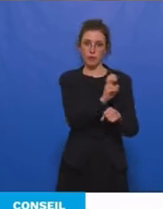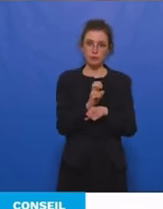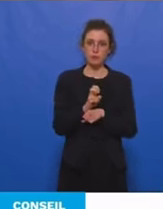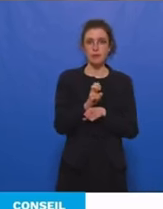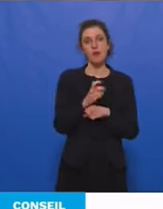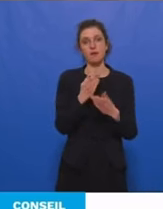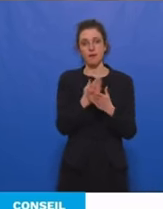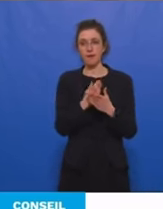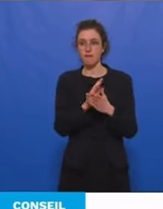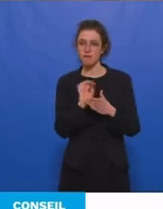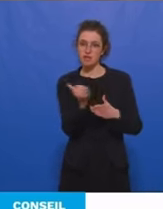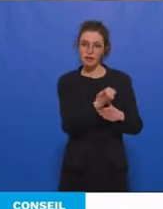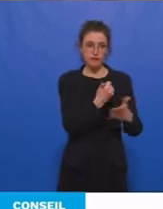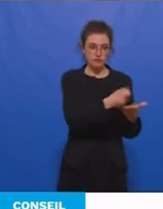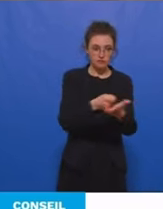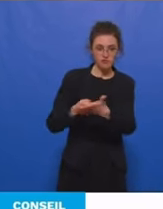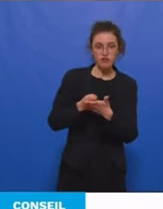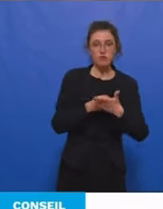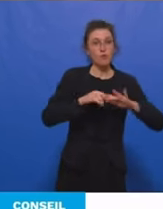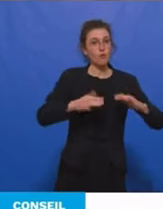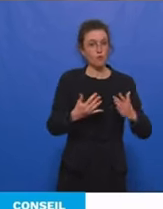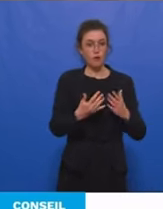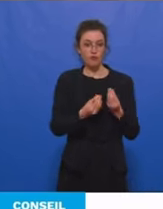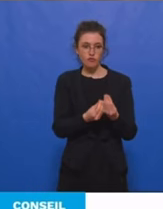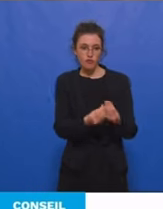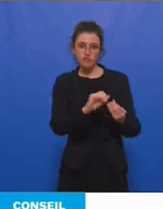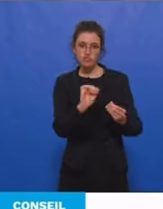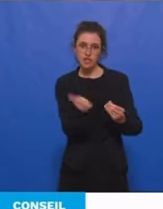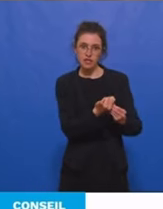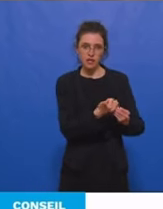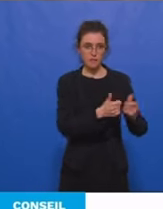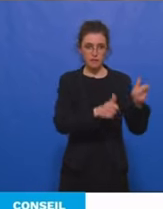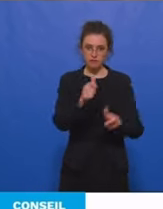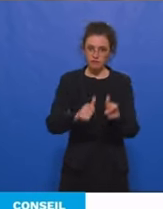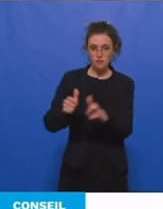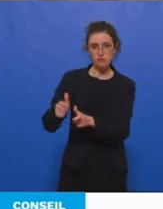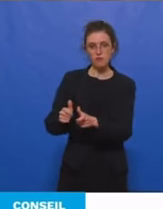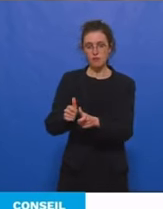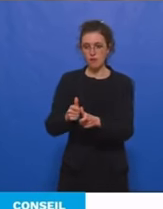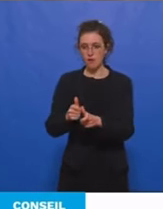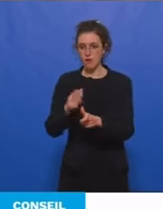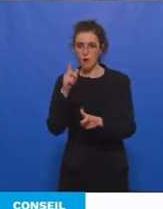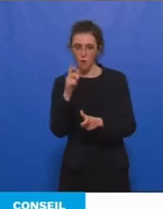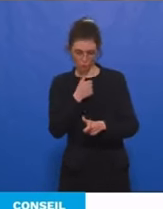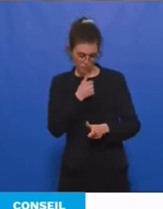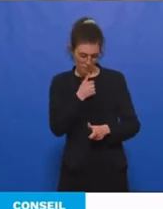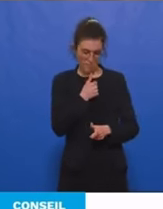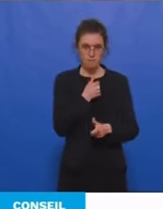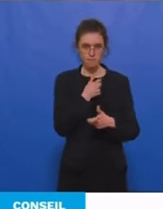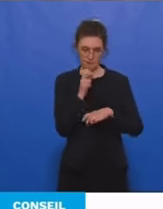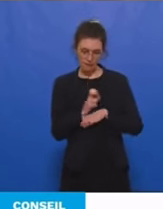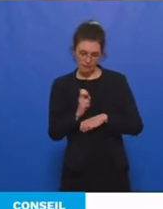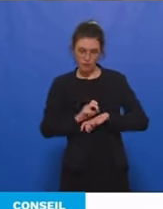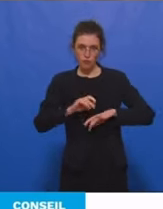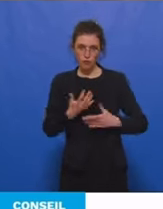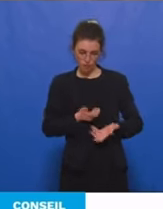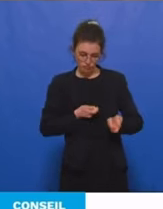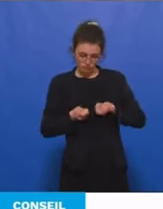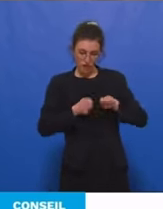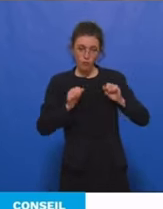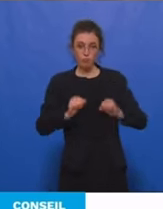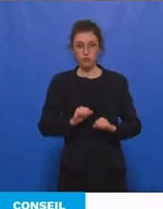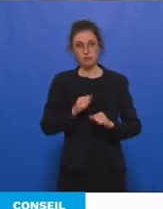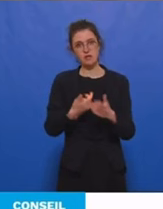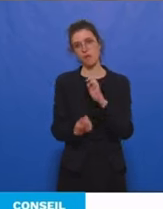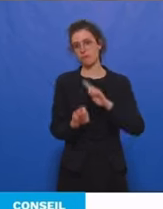les individus dans leur gestion de l'eau à titre individuel, et c'est majeur. En revanche, il est évident, et nous le savons tous, que les